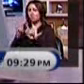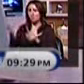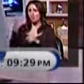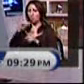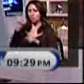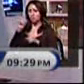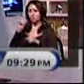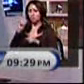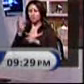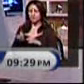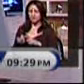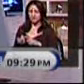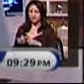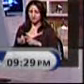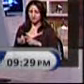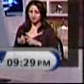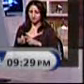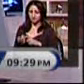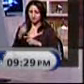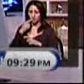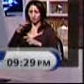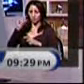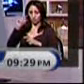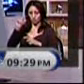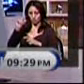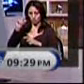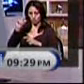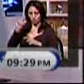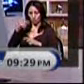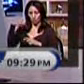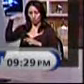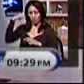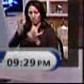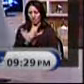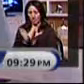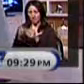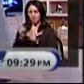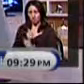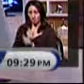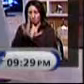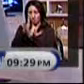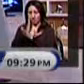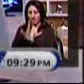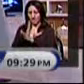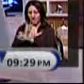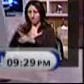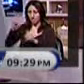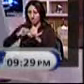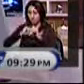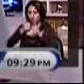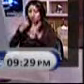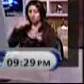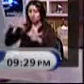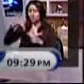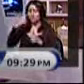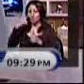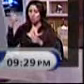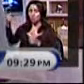يعني لو يقدر الدكتور البلتاجي ولا الكتاتني ولا محمد بديع ولا لو يقدر ينزل